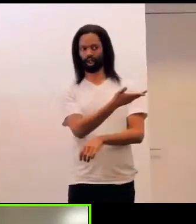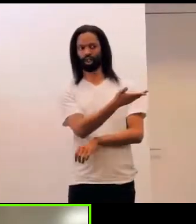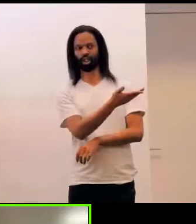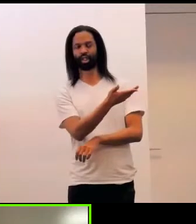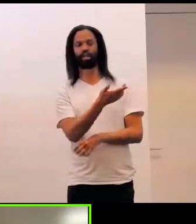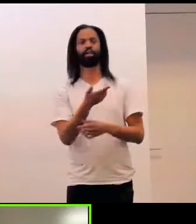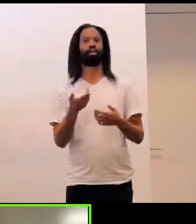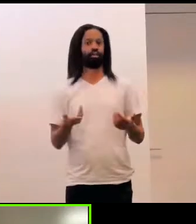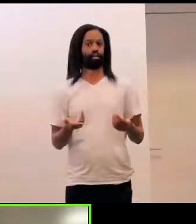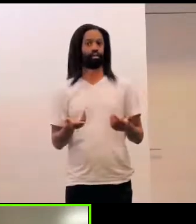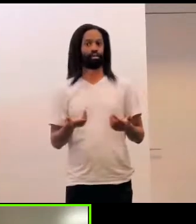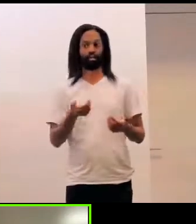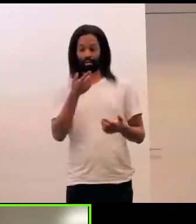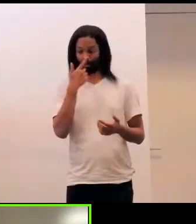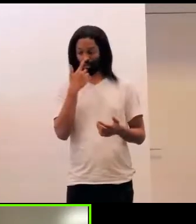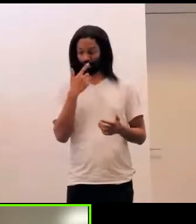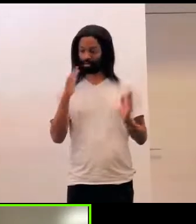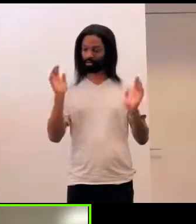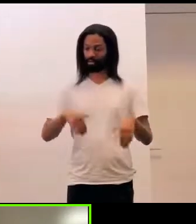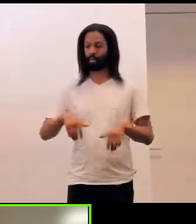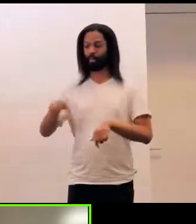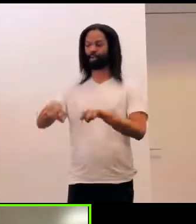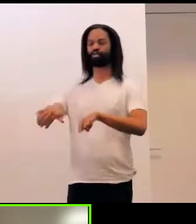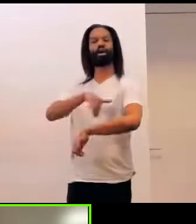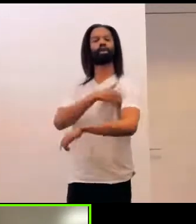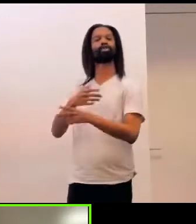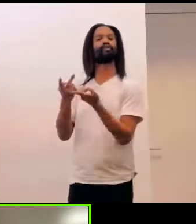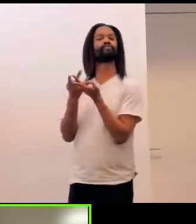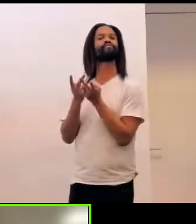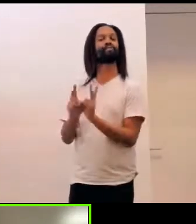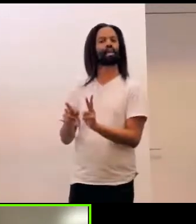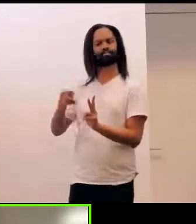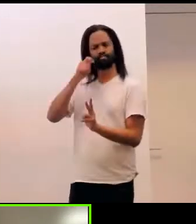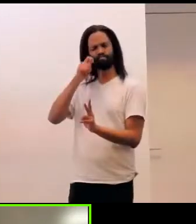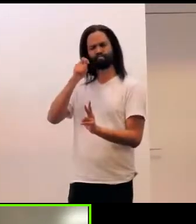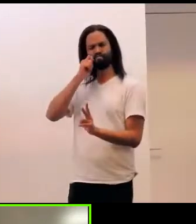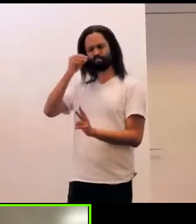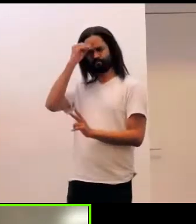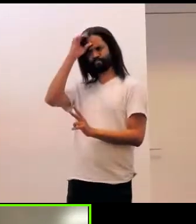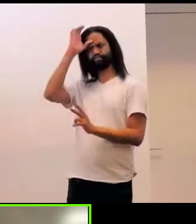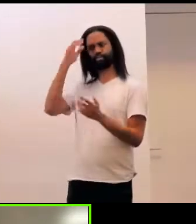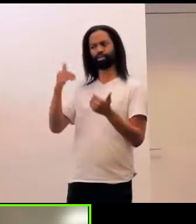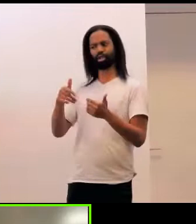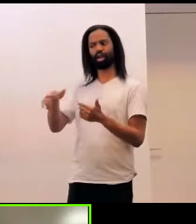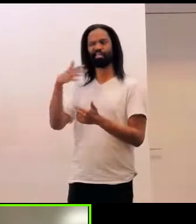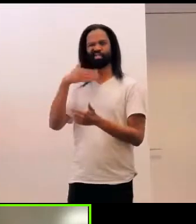grande expertise des agents de la ville qui avaient déjà avancé dans le domaine des économies d'énergie.